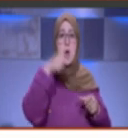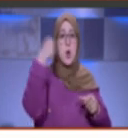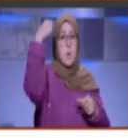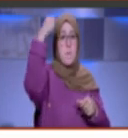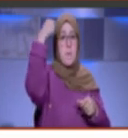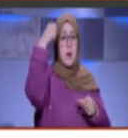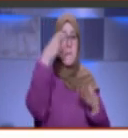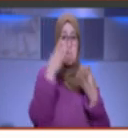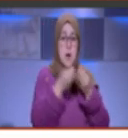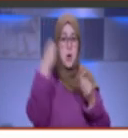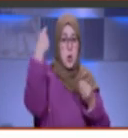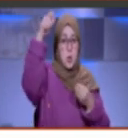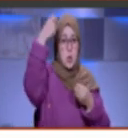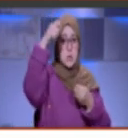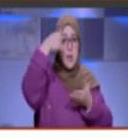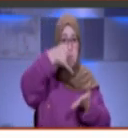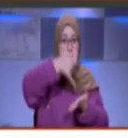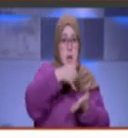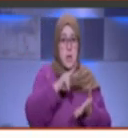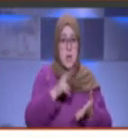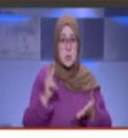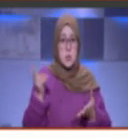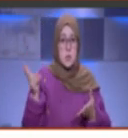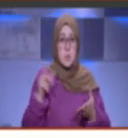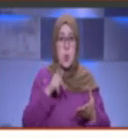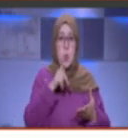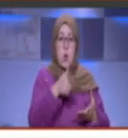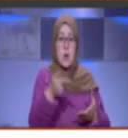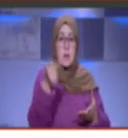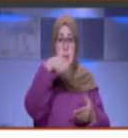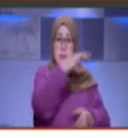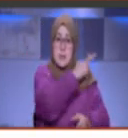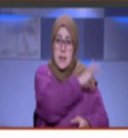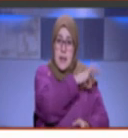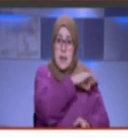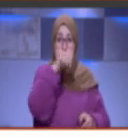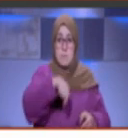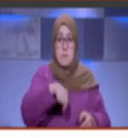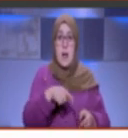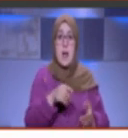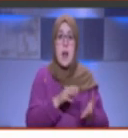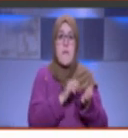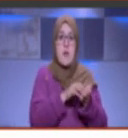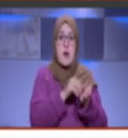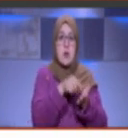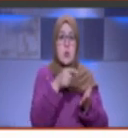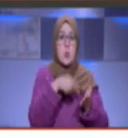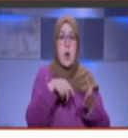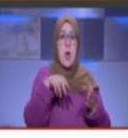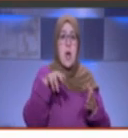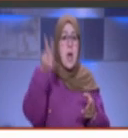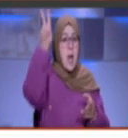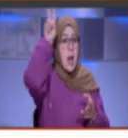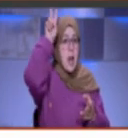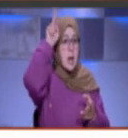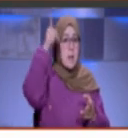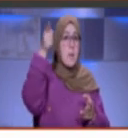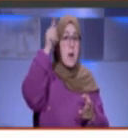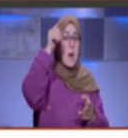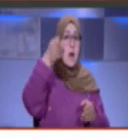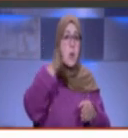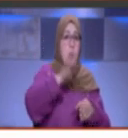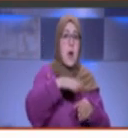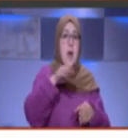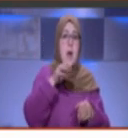الكبرى. ولفت إلى أن هناك تجارب تجرى حاليا على الفئران والأرانب وحيوانات أخرى لتحديد